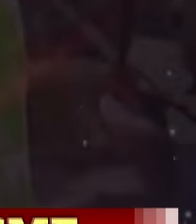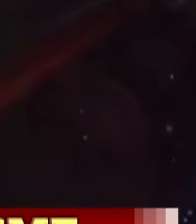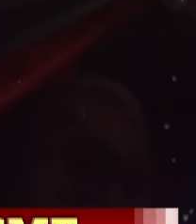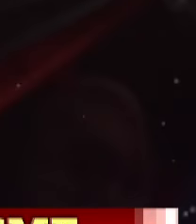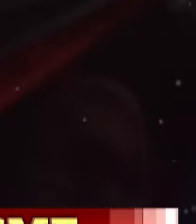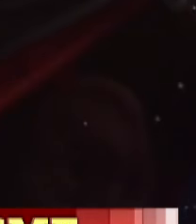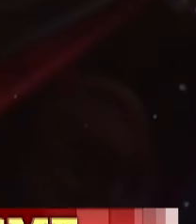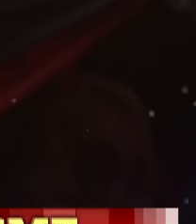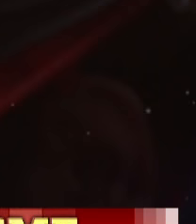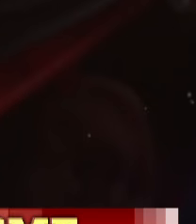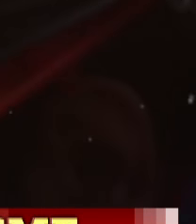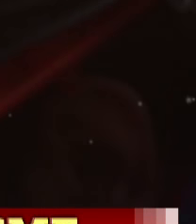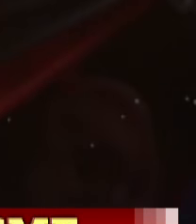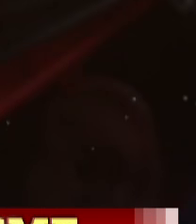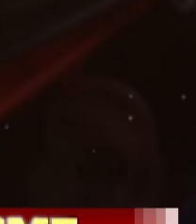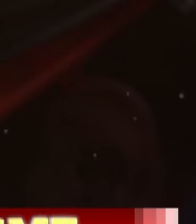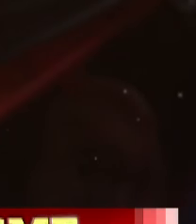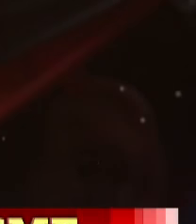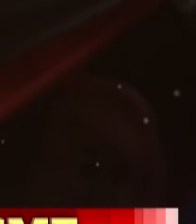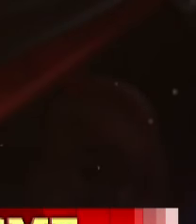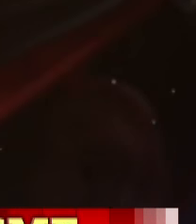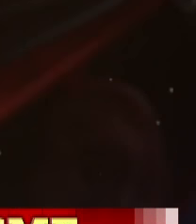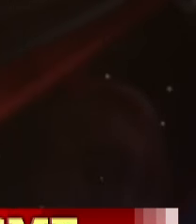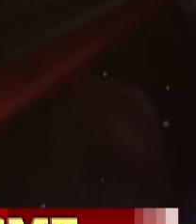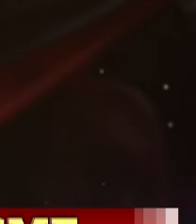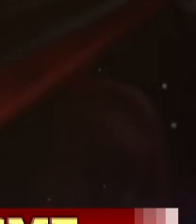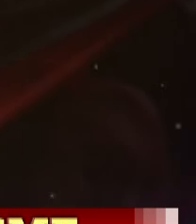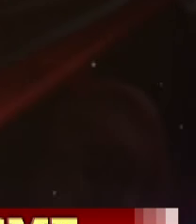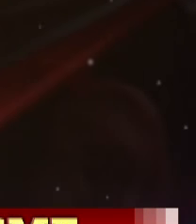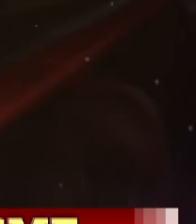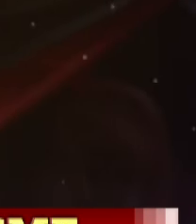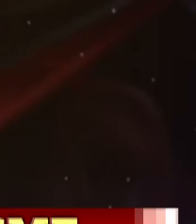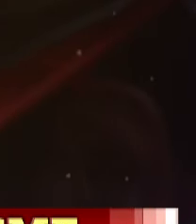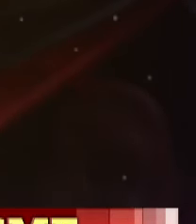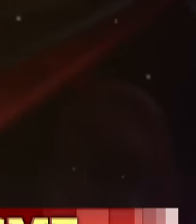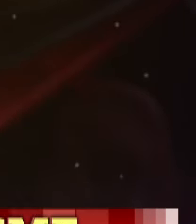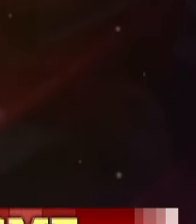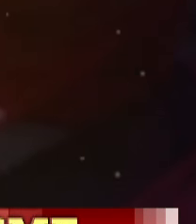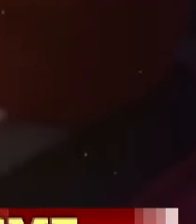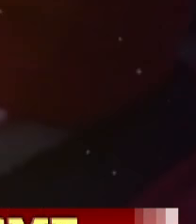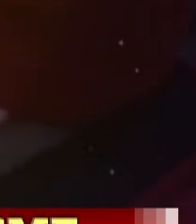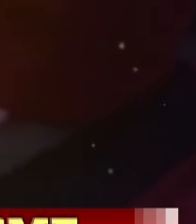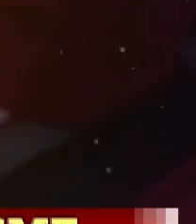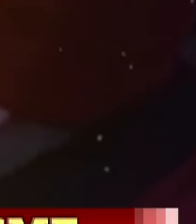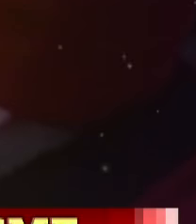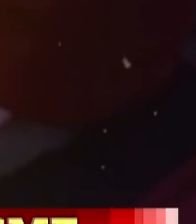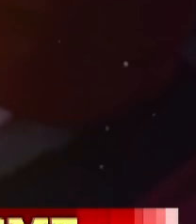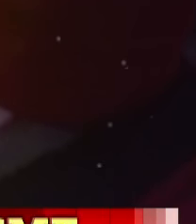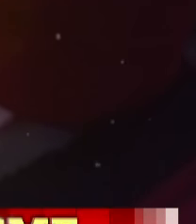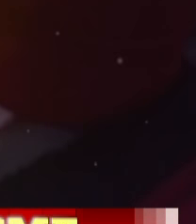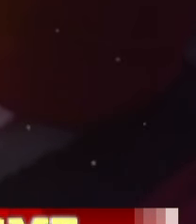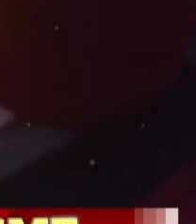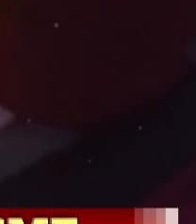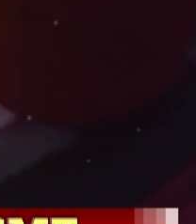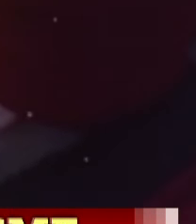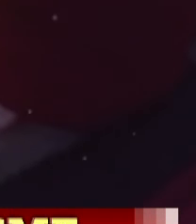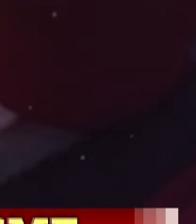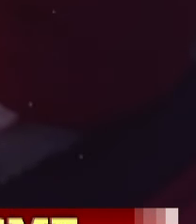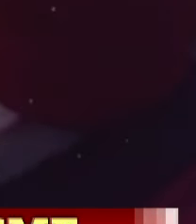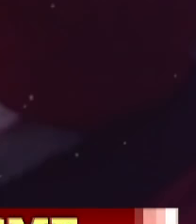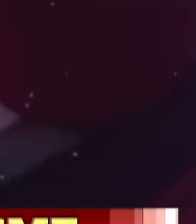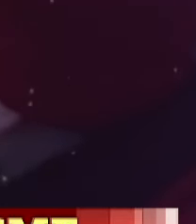çözülür içim, yaşarım aşkı senle gül. Bahar